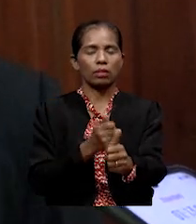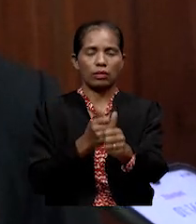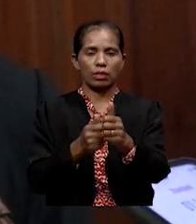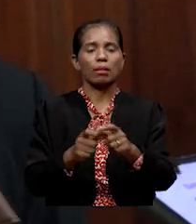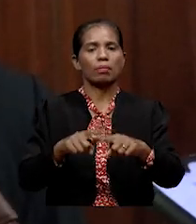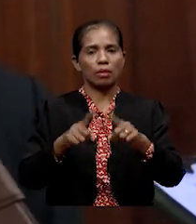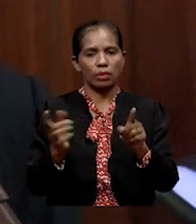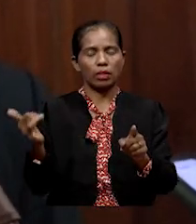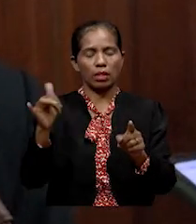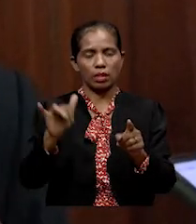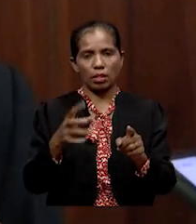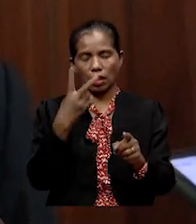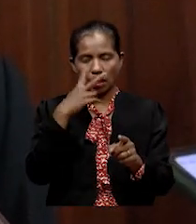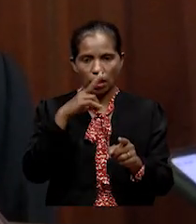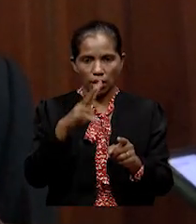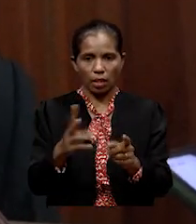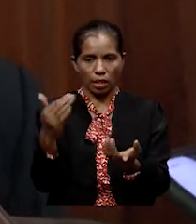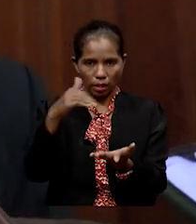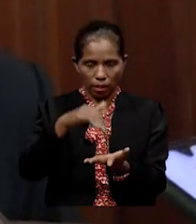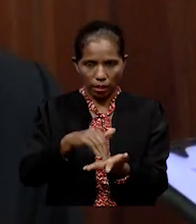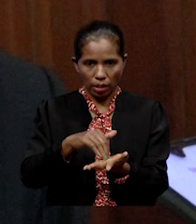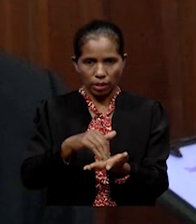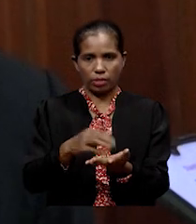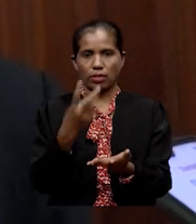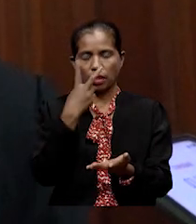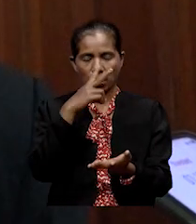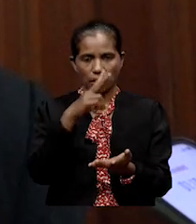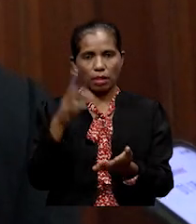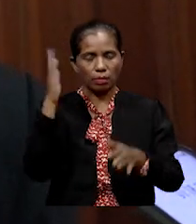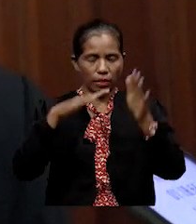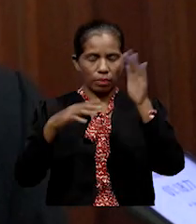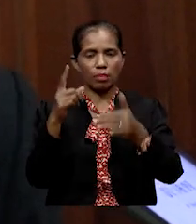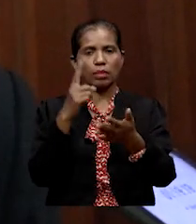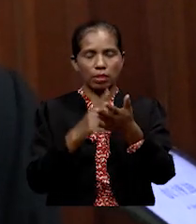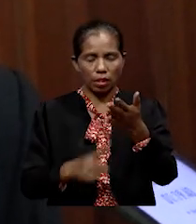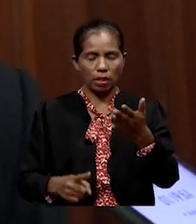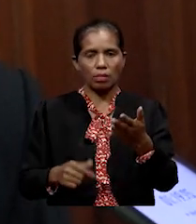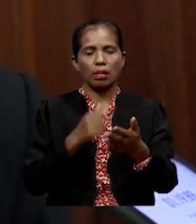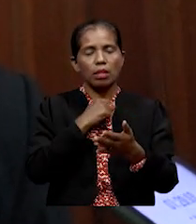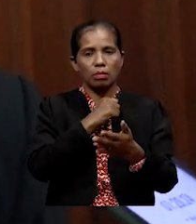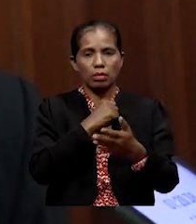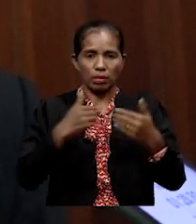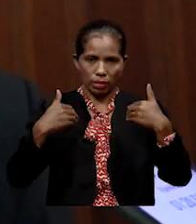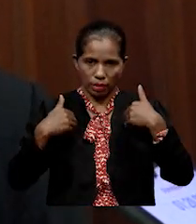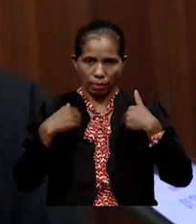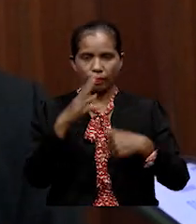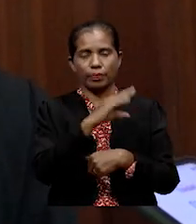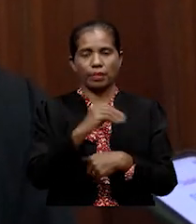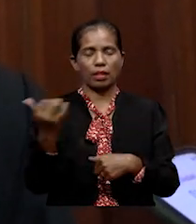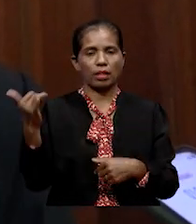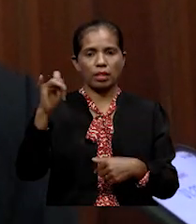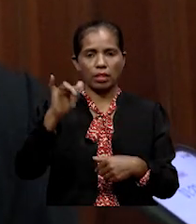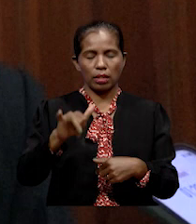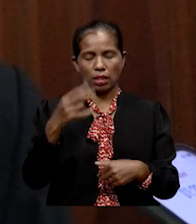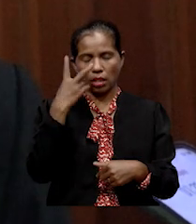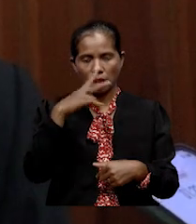sir hal check up ulang fila fali ho di hari problema saya makam bispo iha no sir resolve problema